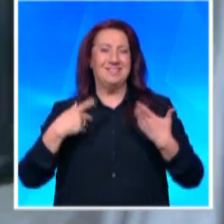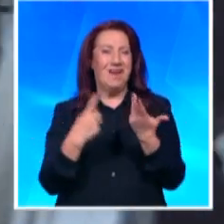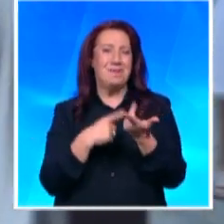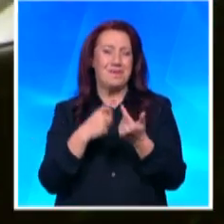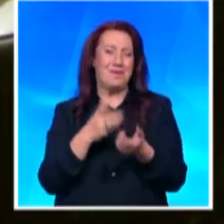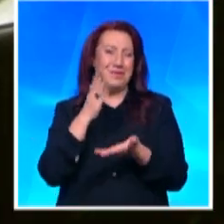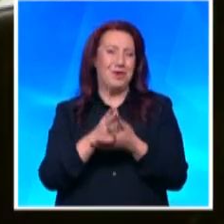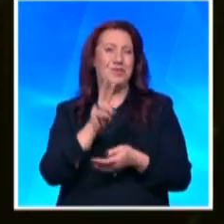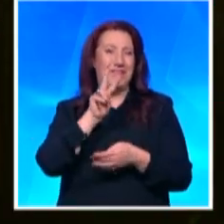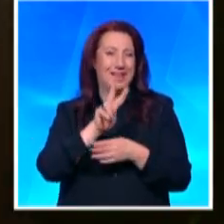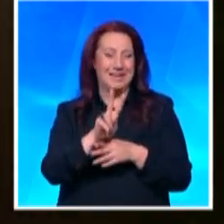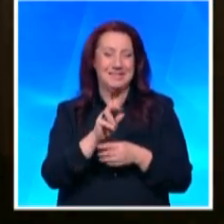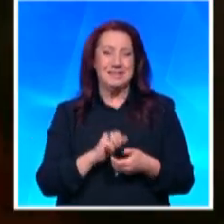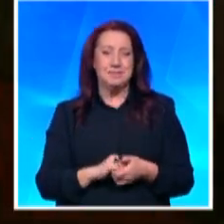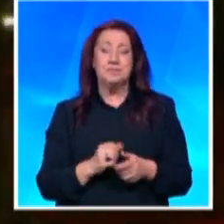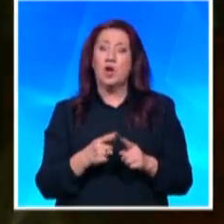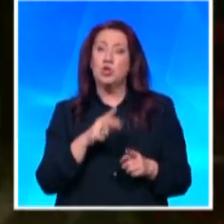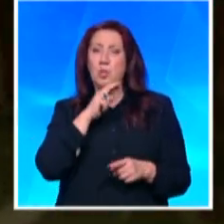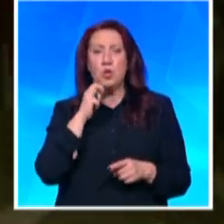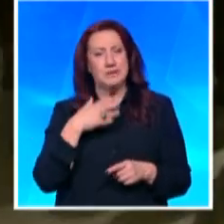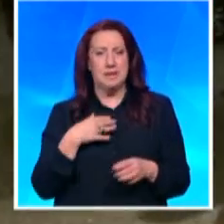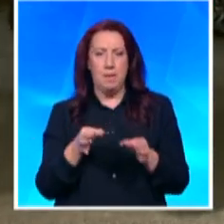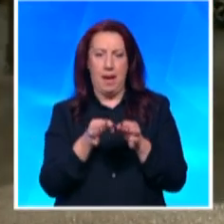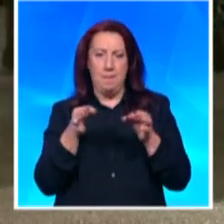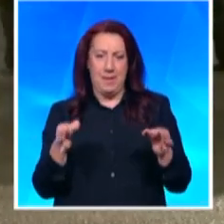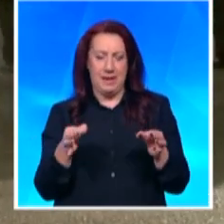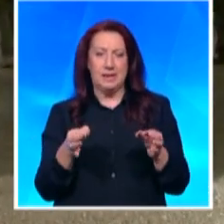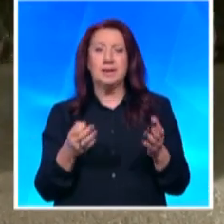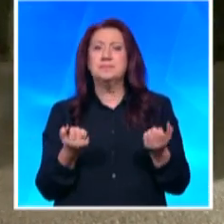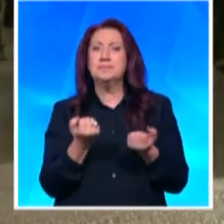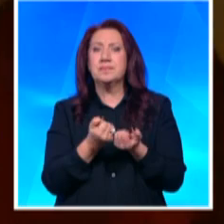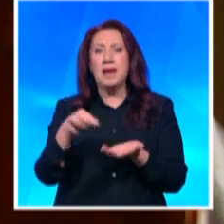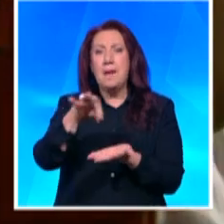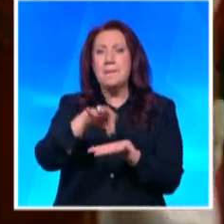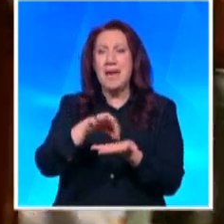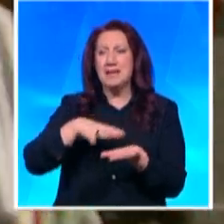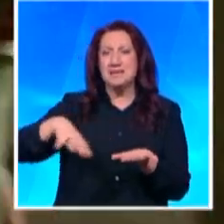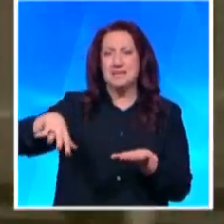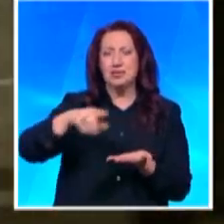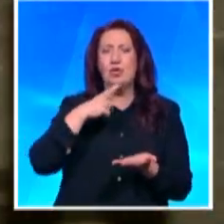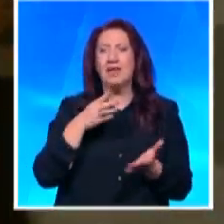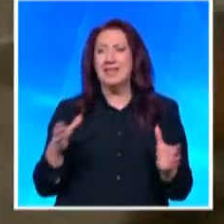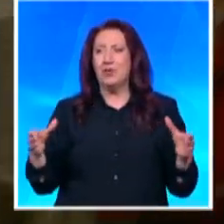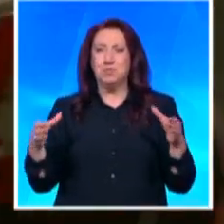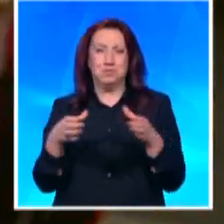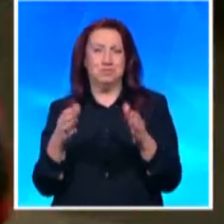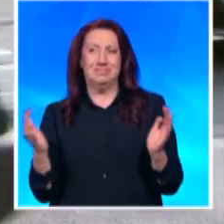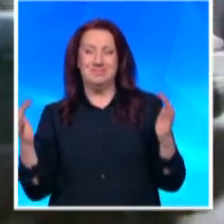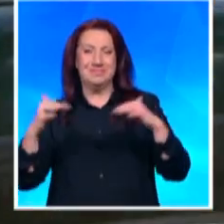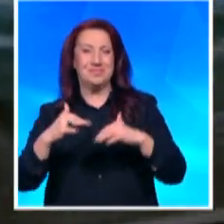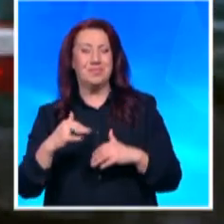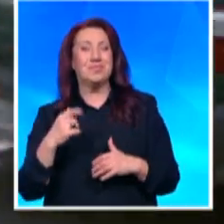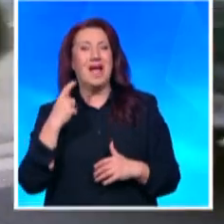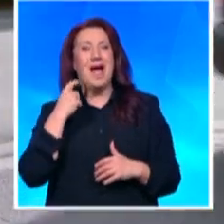От СДВР вече подготвят мерки. Традиционно те ще са концентрирани около местата, на които се събират абитуриентите. А екипи на